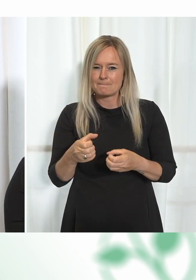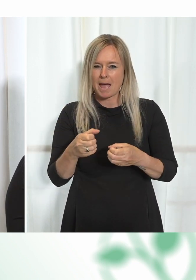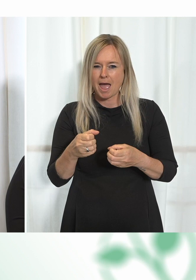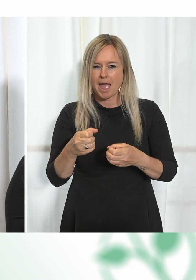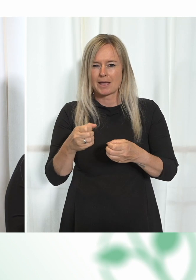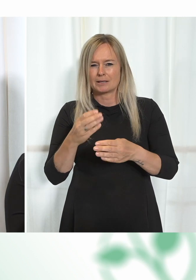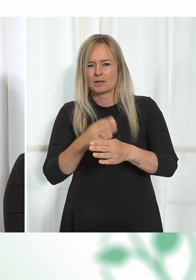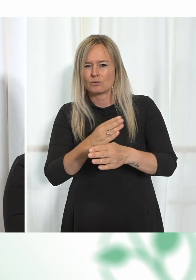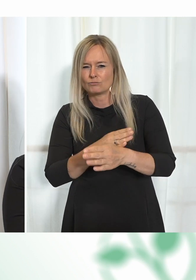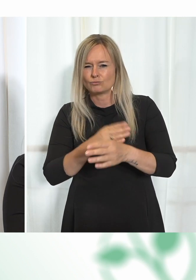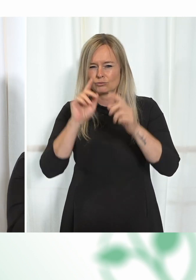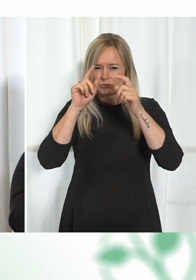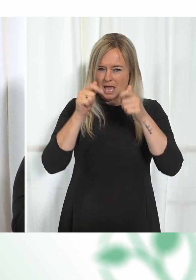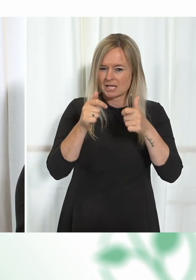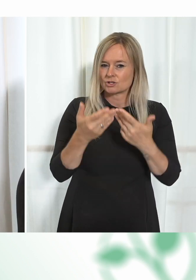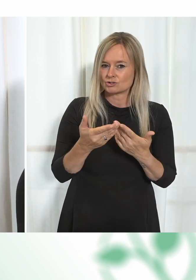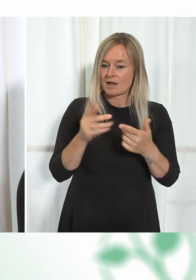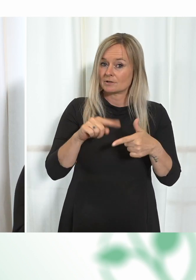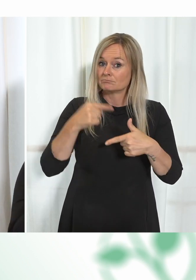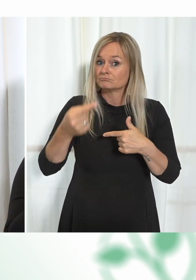angefangen. Und unterm Strich ist dieses